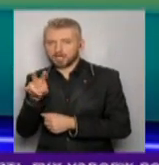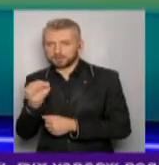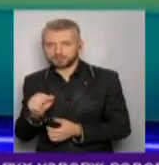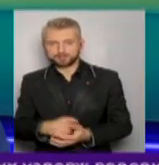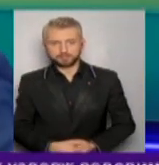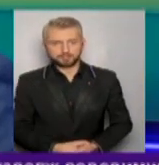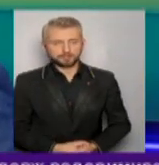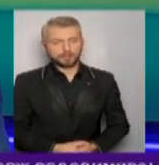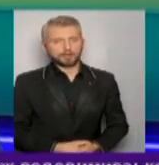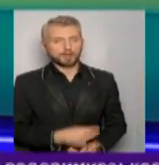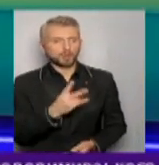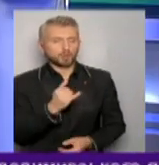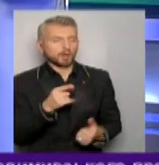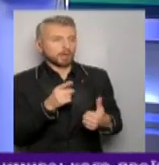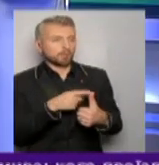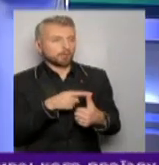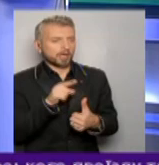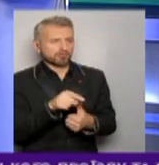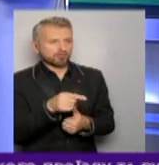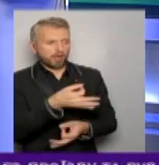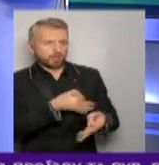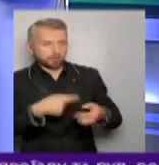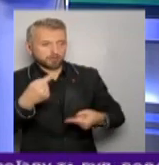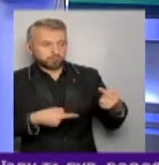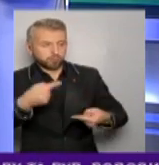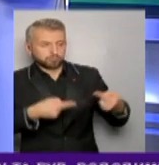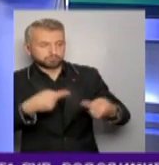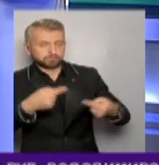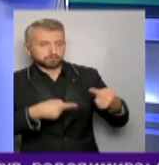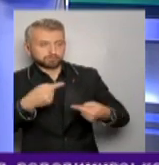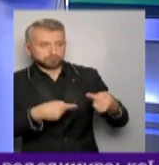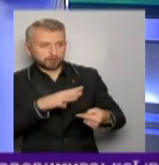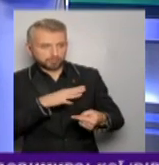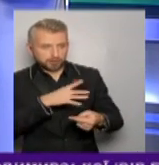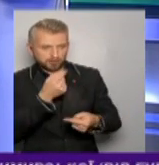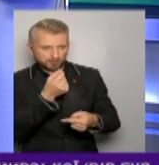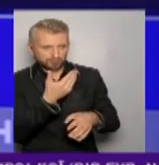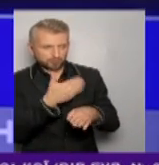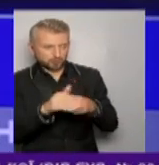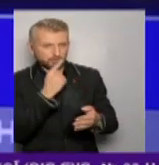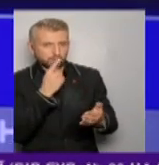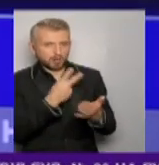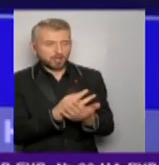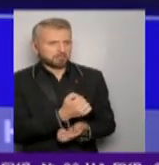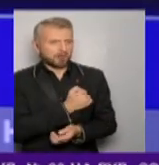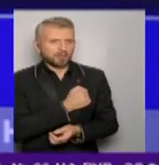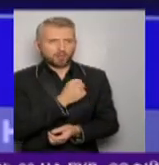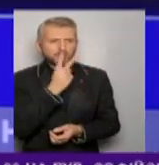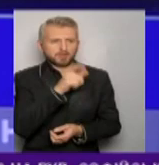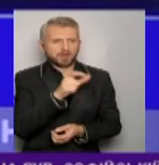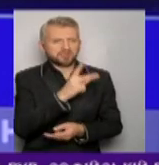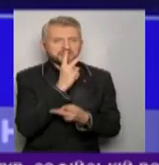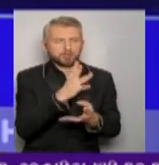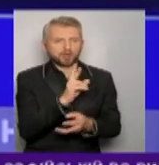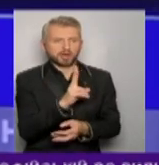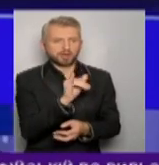Ну, по-перше, от та дискусія така палка, яка частково була в ефірі, і погано, що не бачили глядачі, як